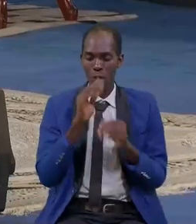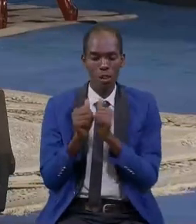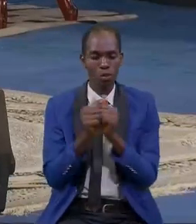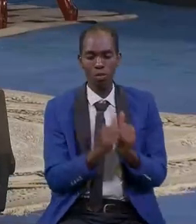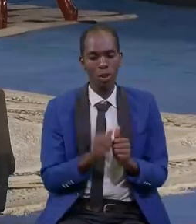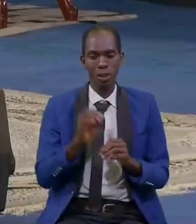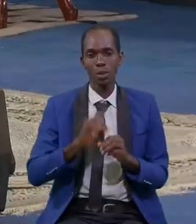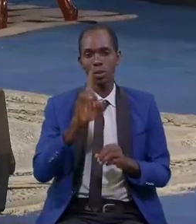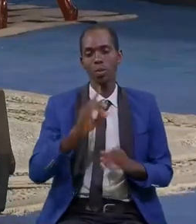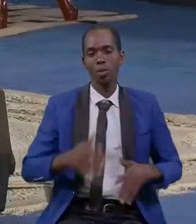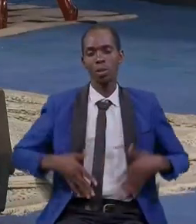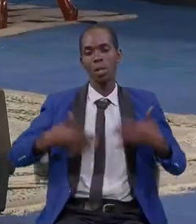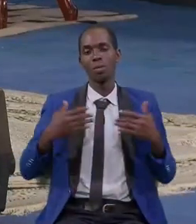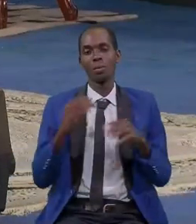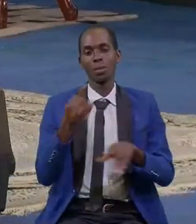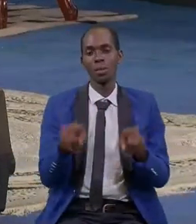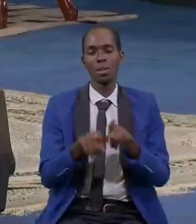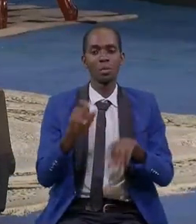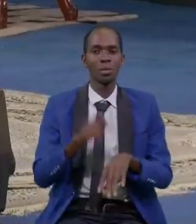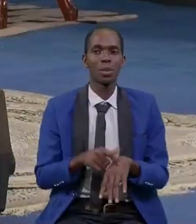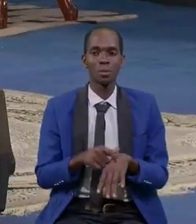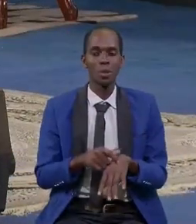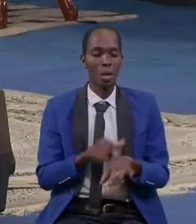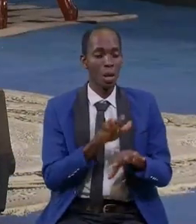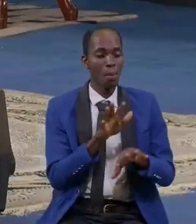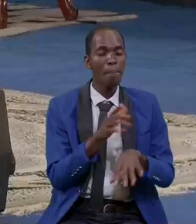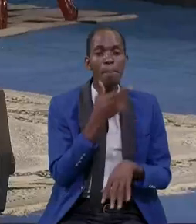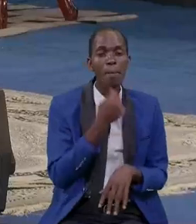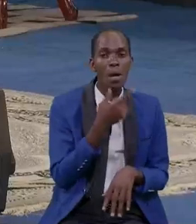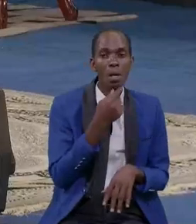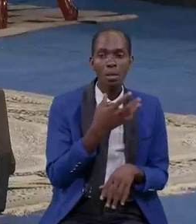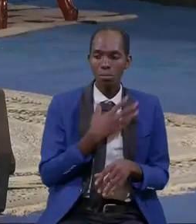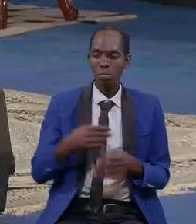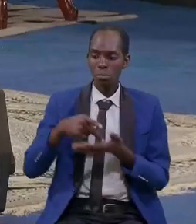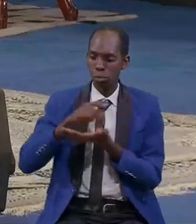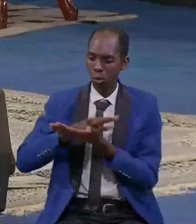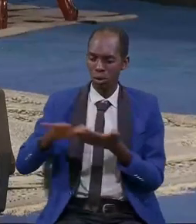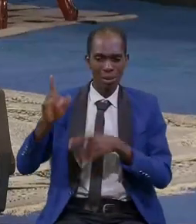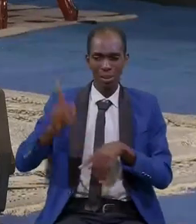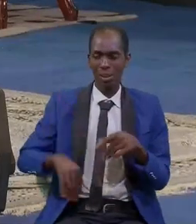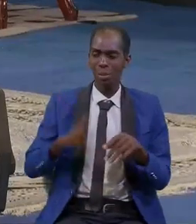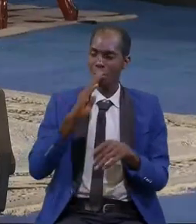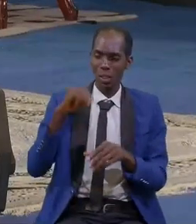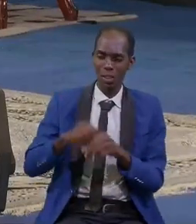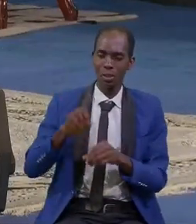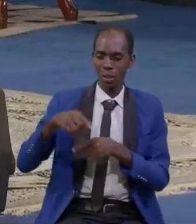moment, la prétention et la pureté ne peuvent pas être dans le même cœur au même